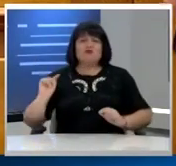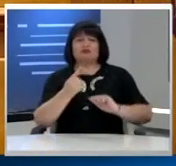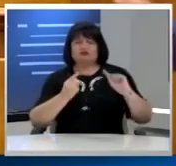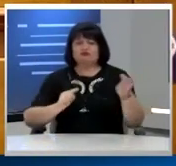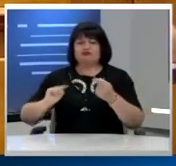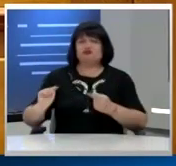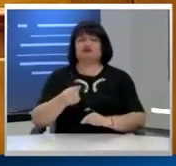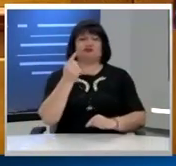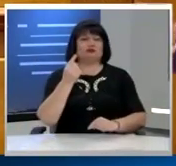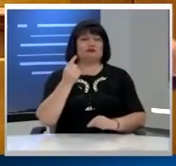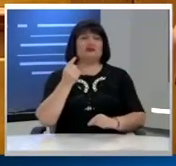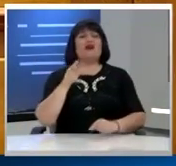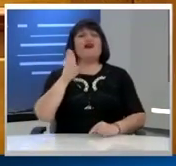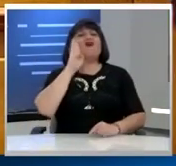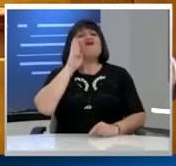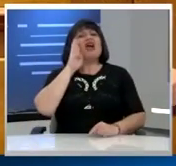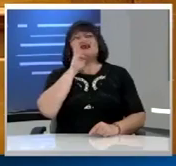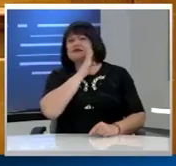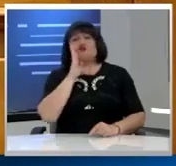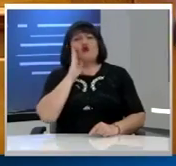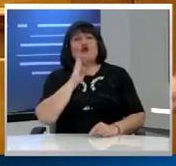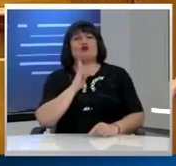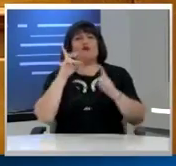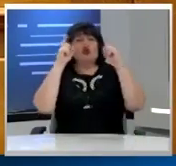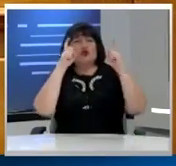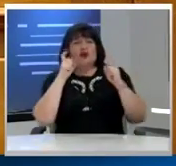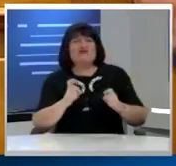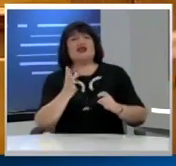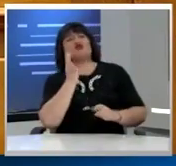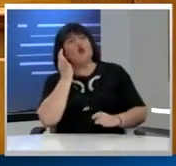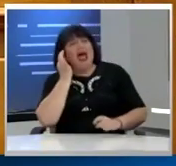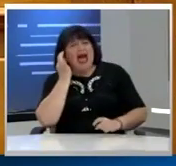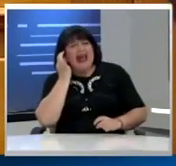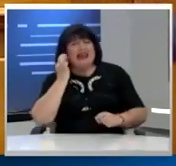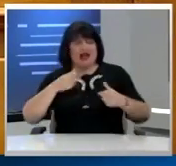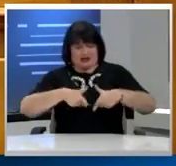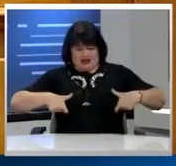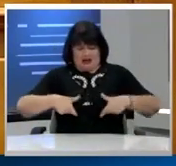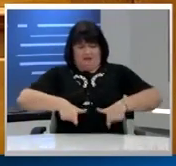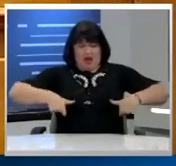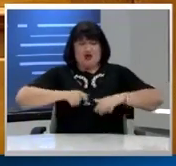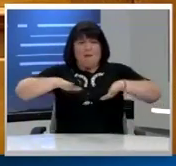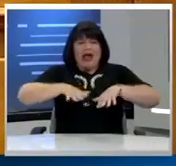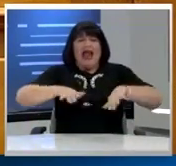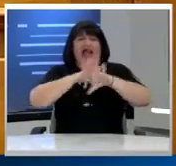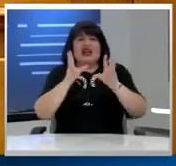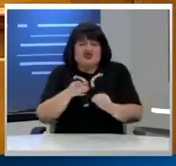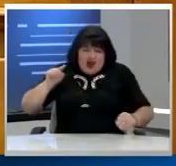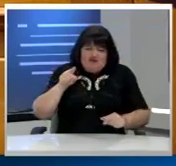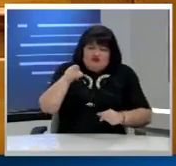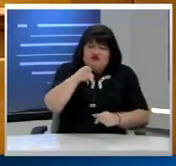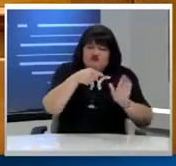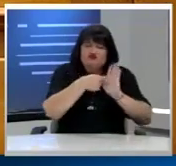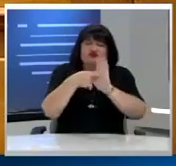Είχαν ανακαλύψει μέσω του Facebook τις φωτογραφίες τους, τις συνήθειές τους, τα σκουλαρίκια που φορούσαν, τα μαγιό που φορούσαν στις παραλίες. Τους στοχοποιήσατε